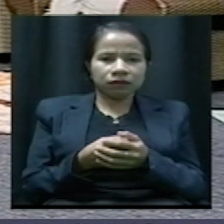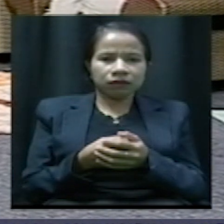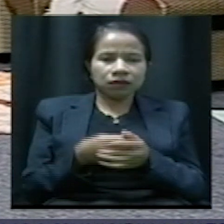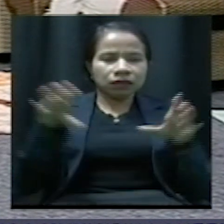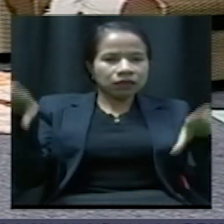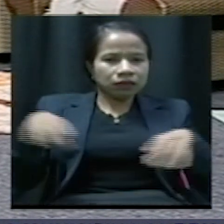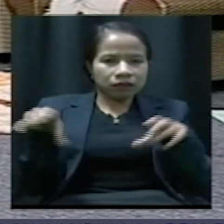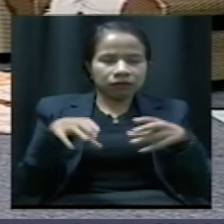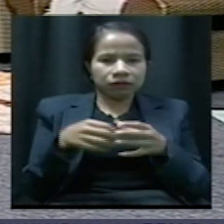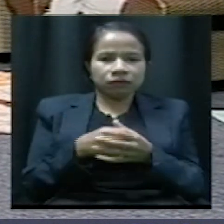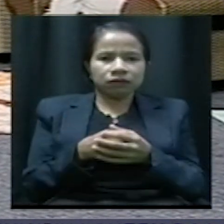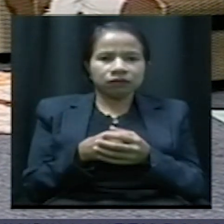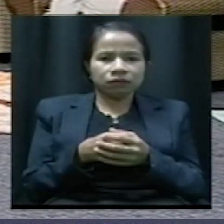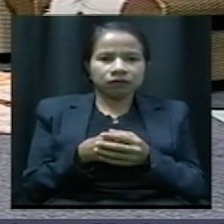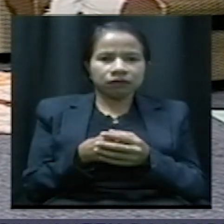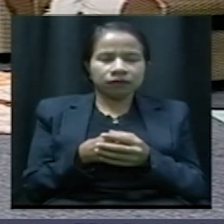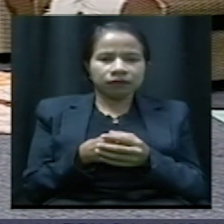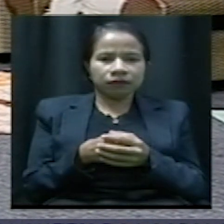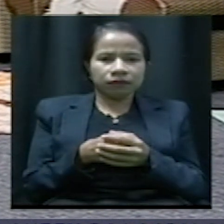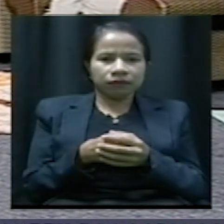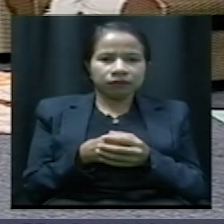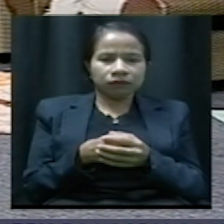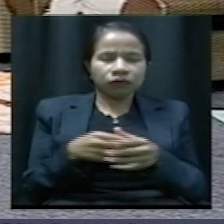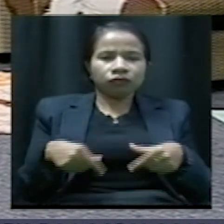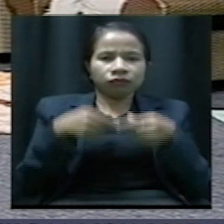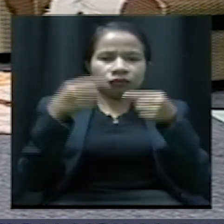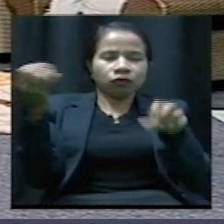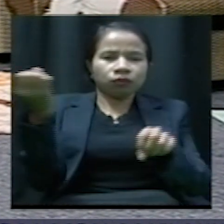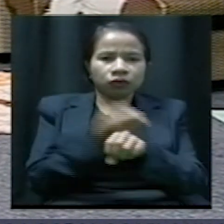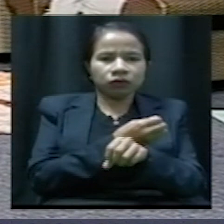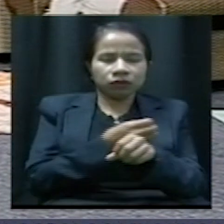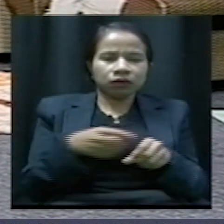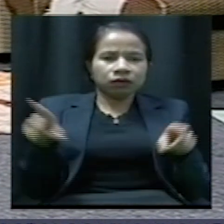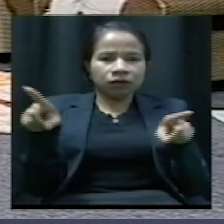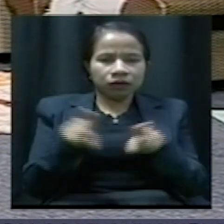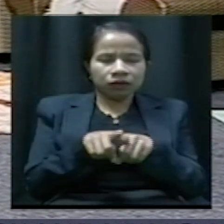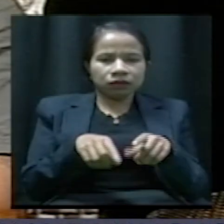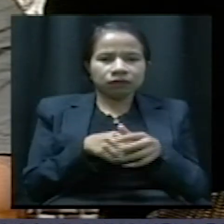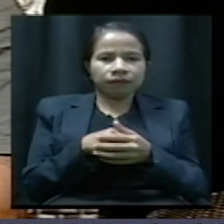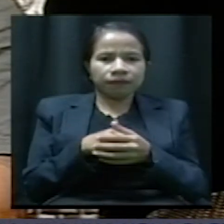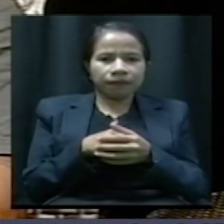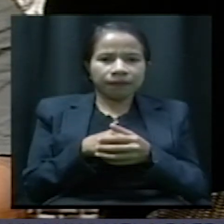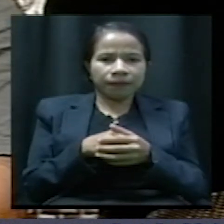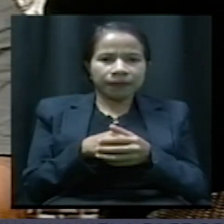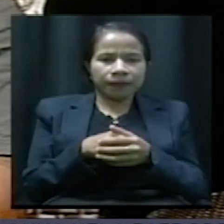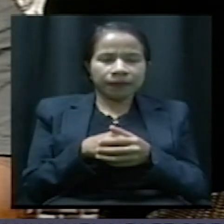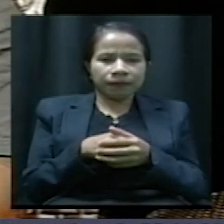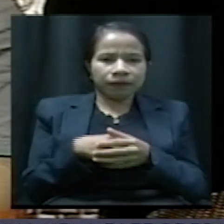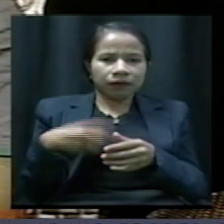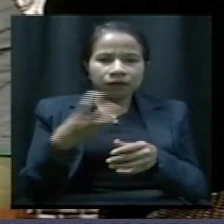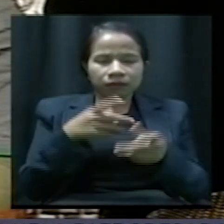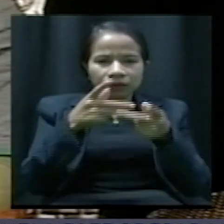sistem ane be maga for opportunity nih saya mbak itu nih si dadang, nih dunia itu nih